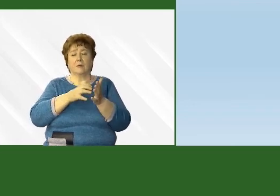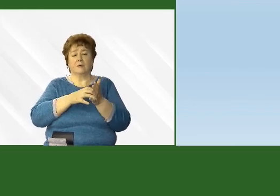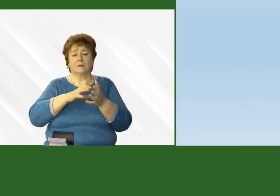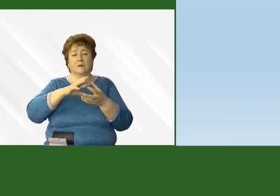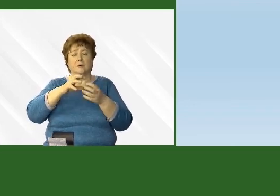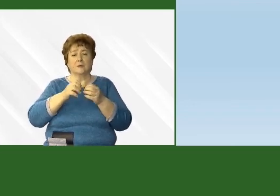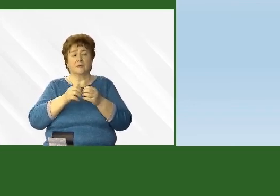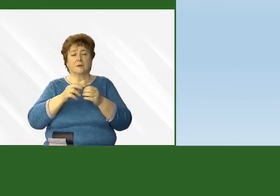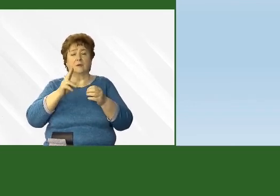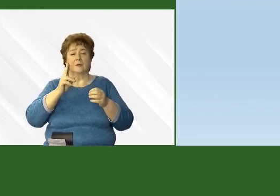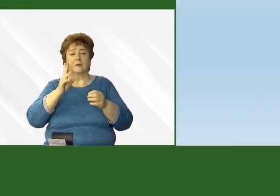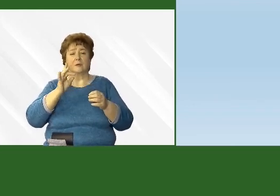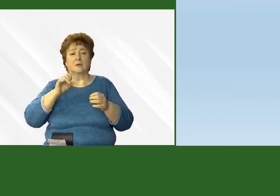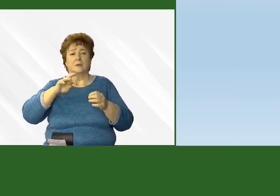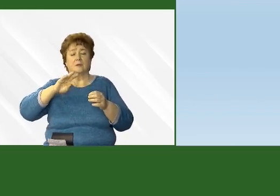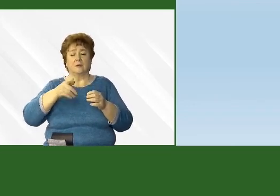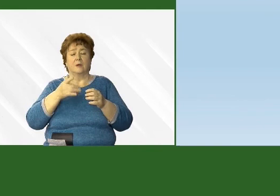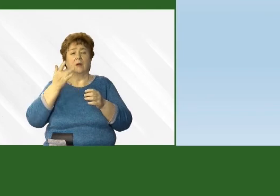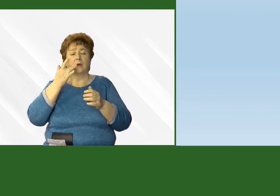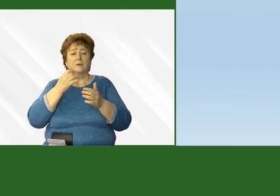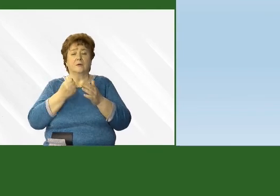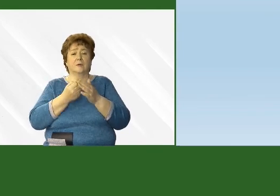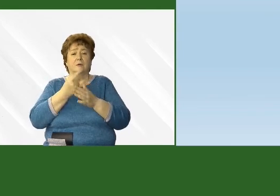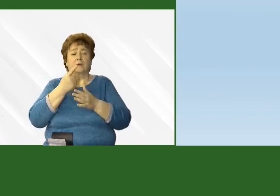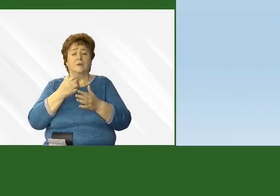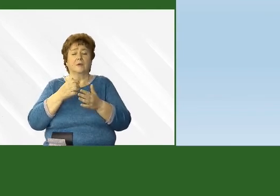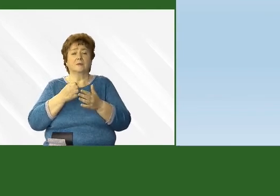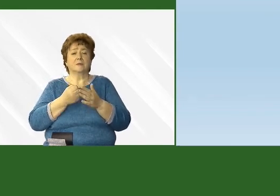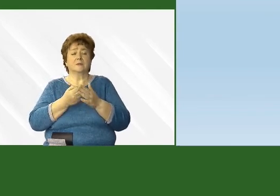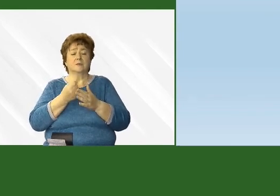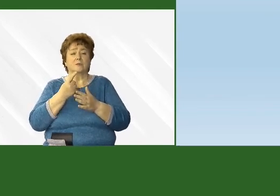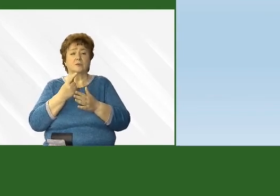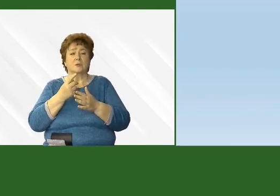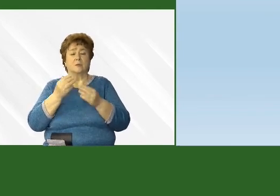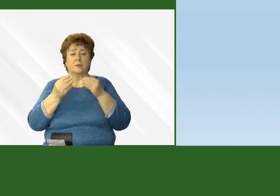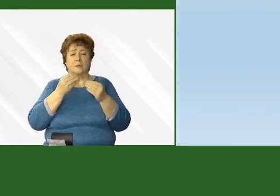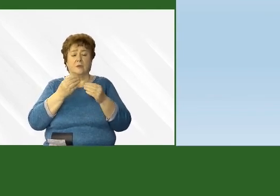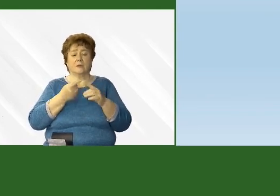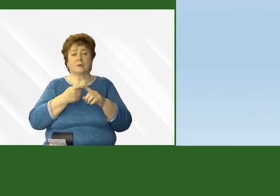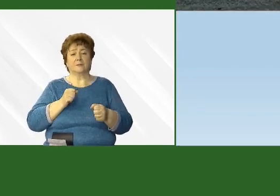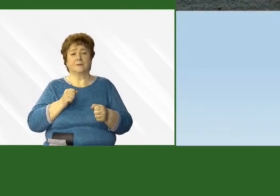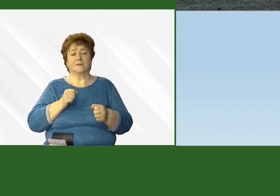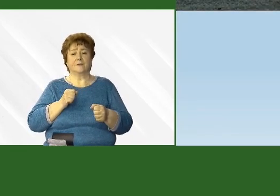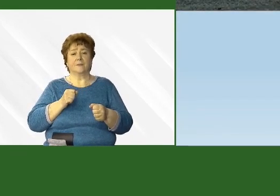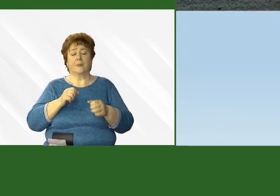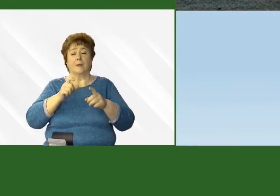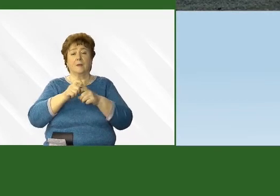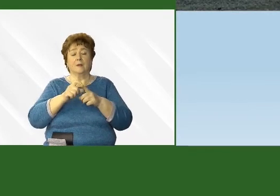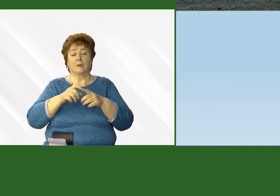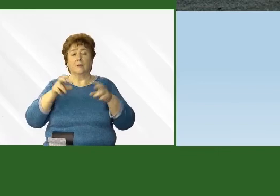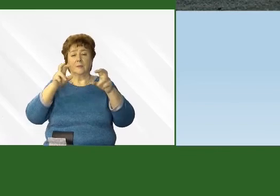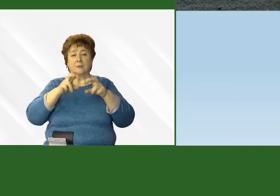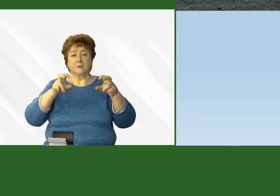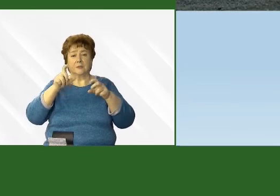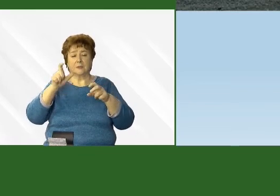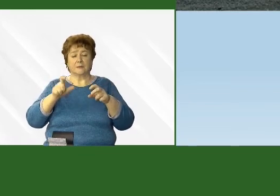недостаточное количество криля, который является главным источником питания этих птиц. По словам